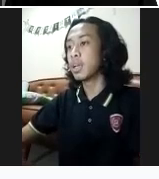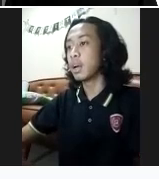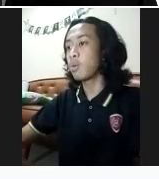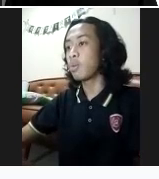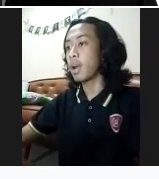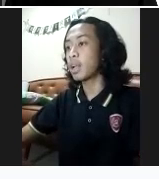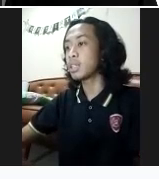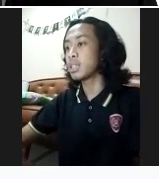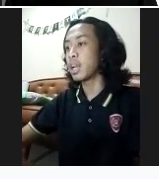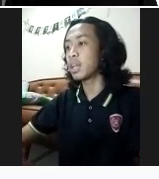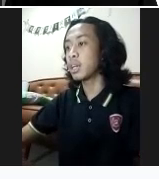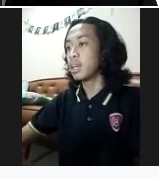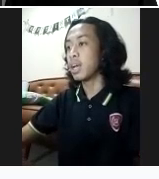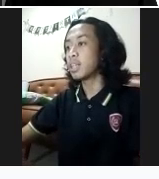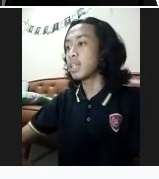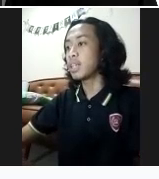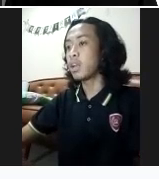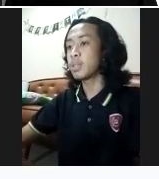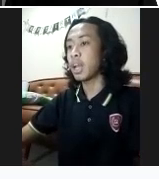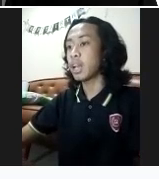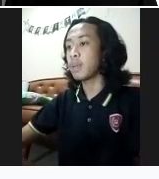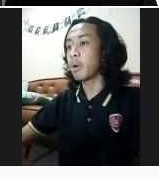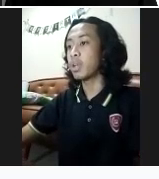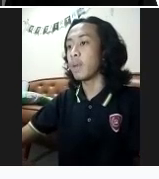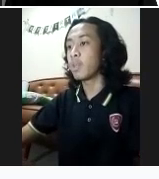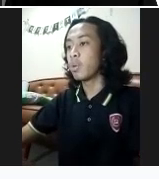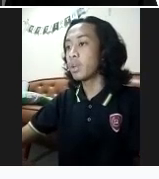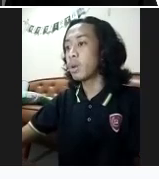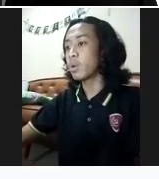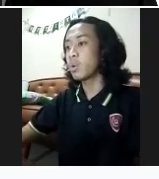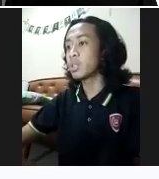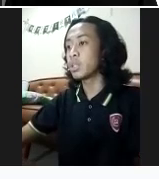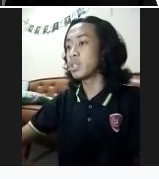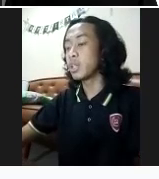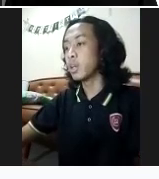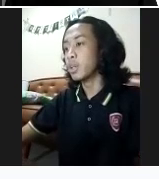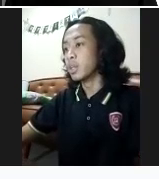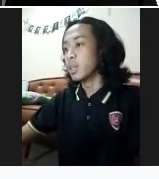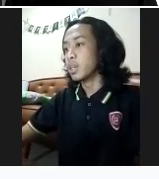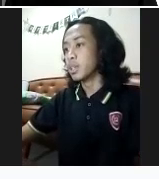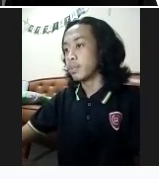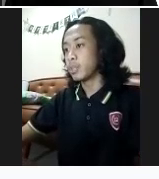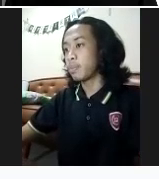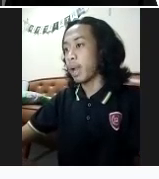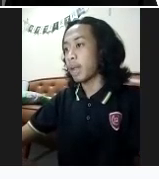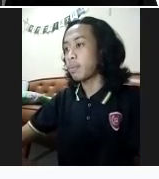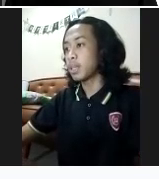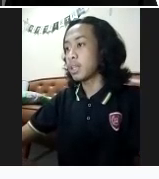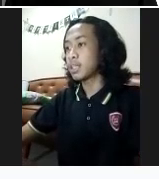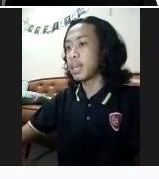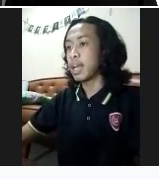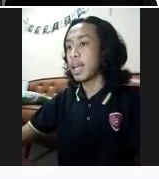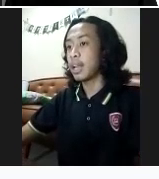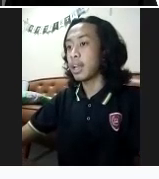dengan perubahan adat istiadat dan cara hidup masyarakat yang membangunnya. Unit baru SCSC seperangkat fasilitas